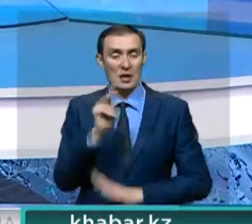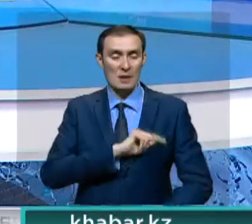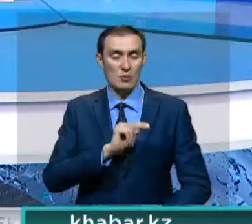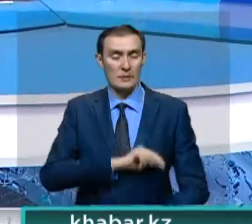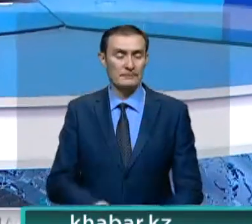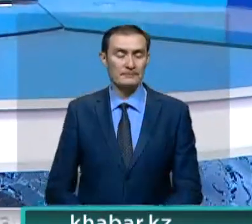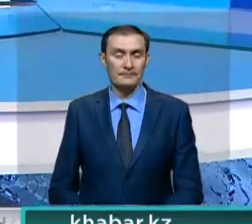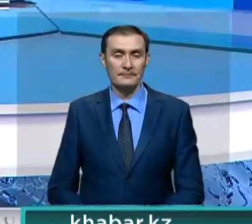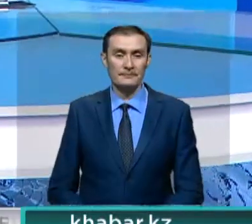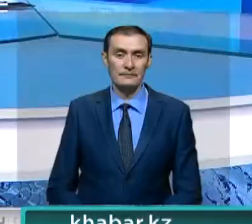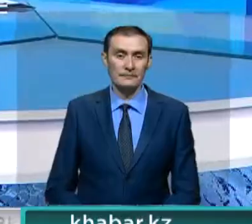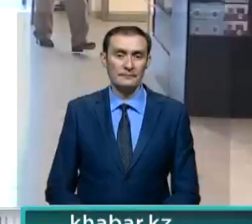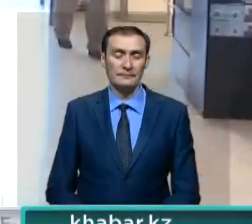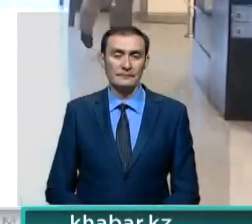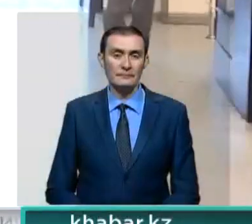работать.